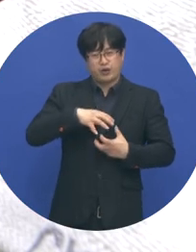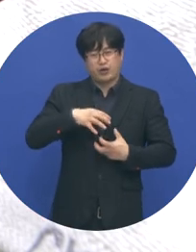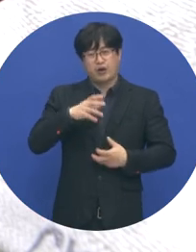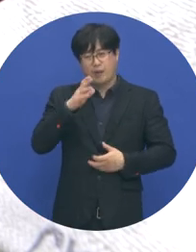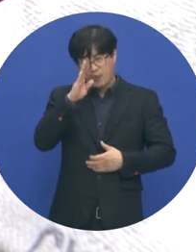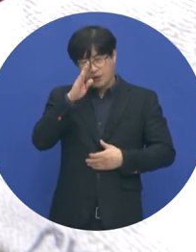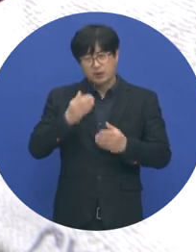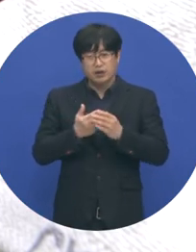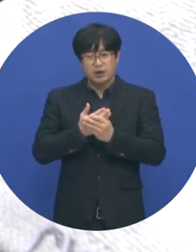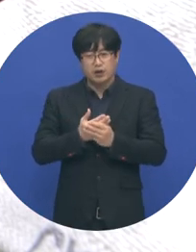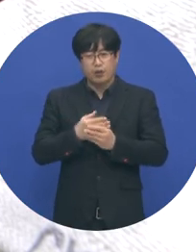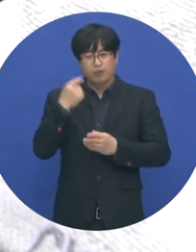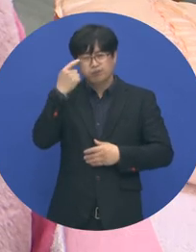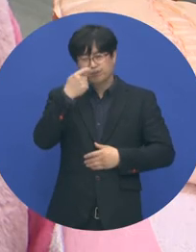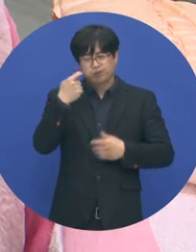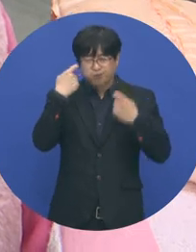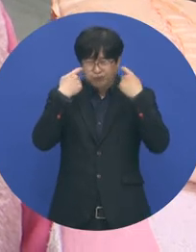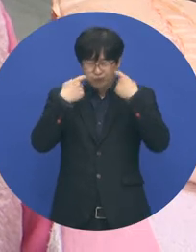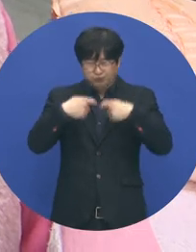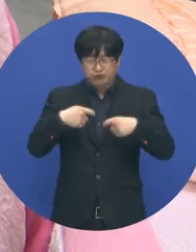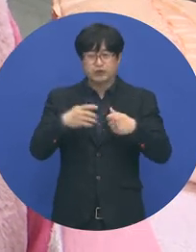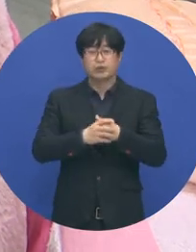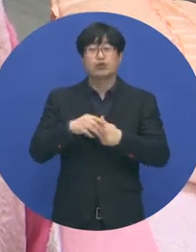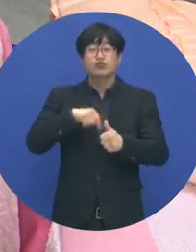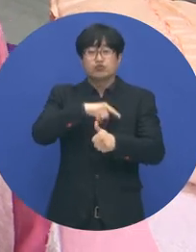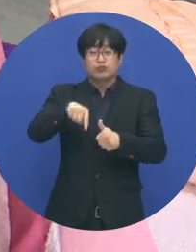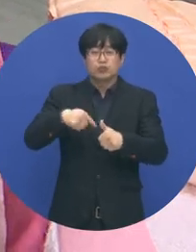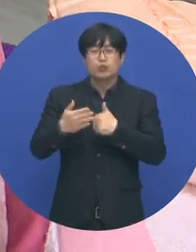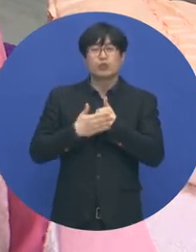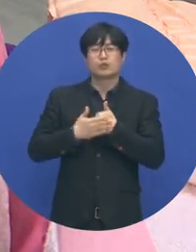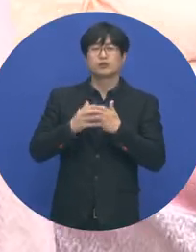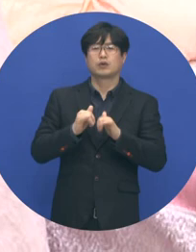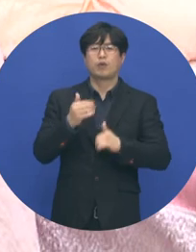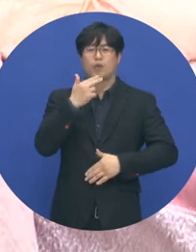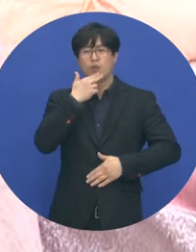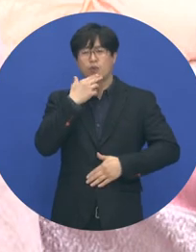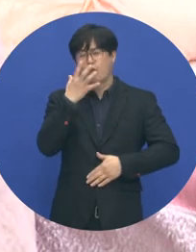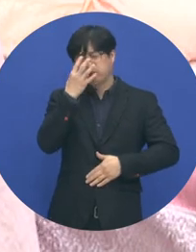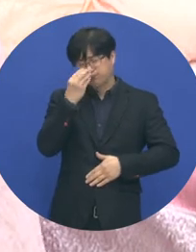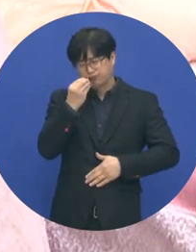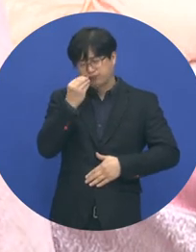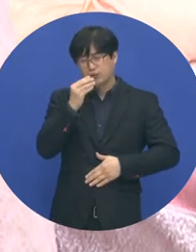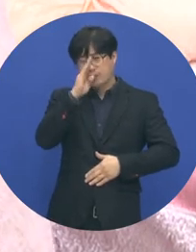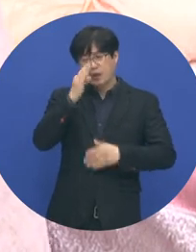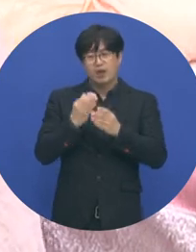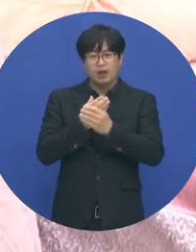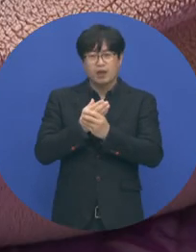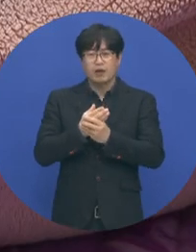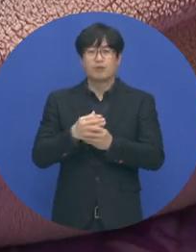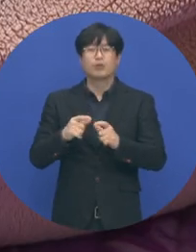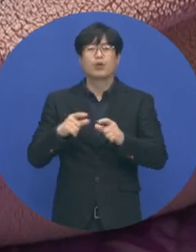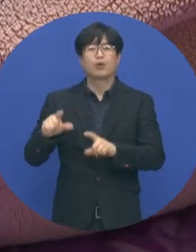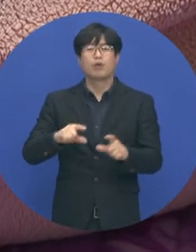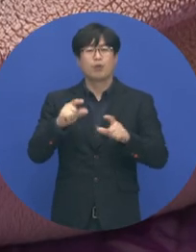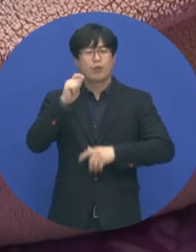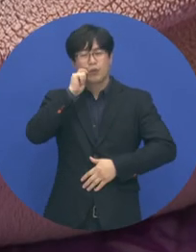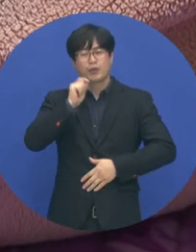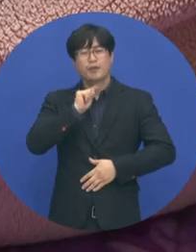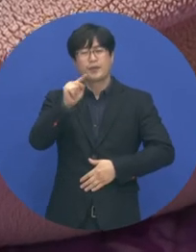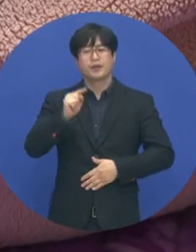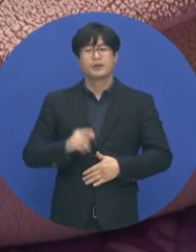겪으며 체중이 심하게 줄었습니다. 주변에 도움을 줄 사람도 없으니 우울증까지 찾아와 일상생활을 이어가기